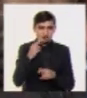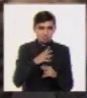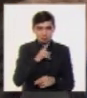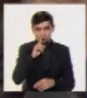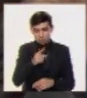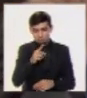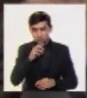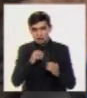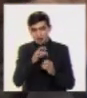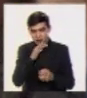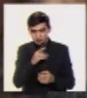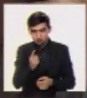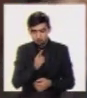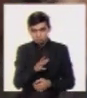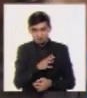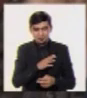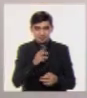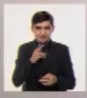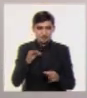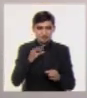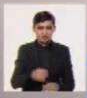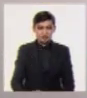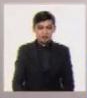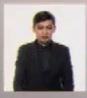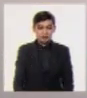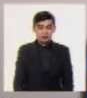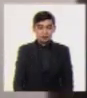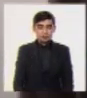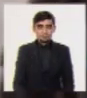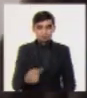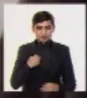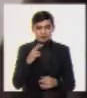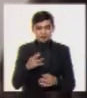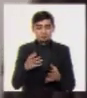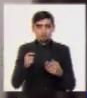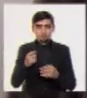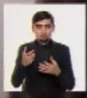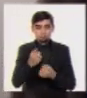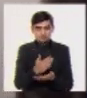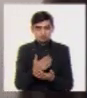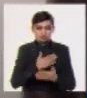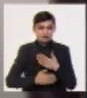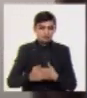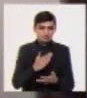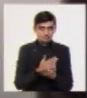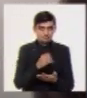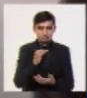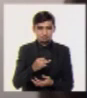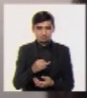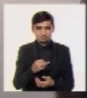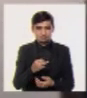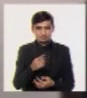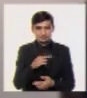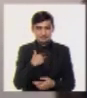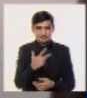жылдап, 10 жылдап күтеді квартираны, пәтерді. Бүгін пәтер алып, пәтердің кілтін алып, қуанып жатырмыз. Сол